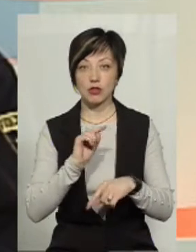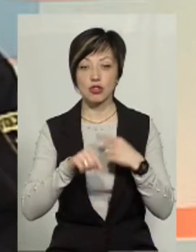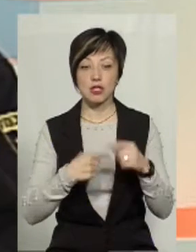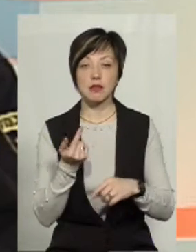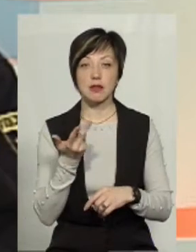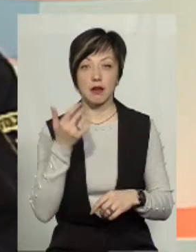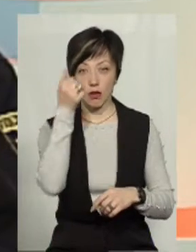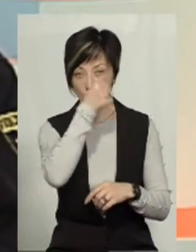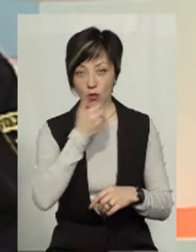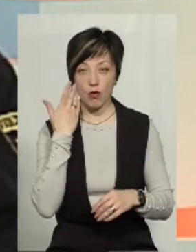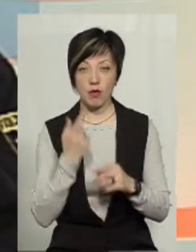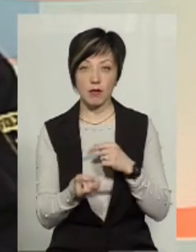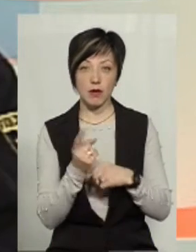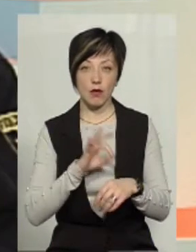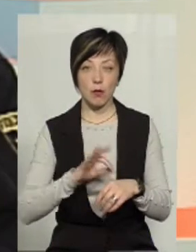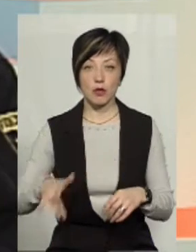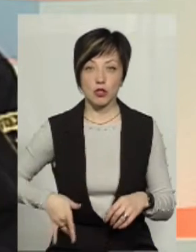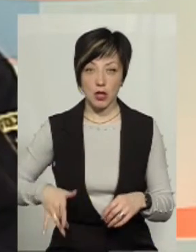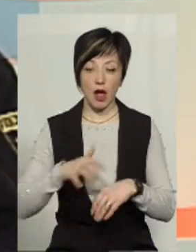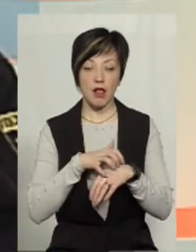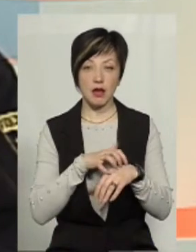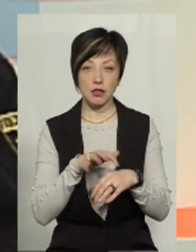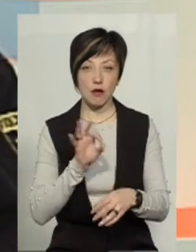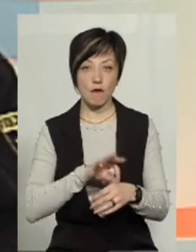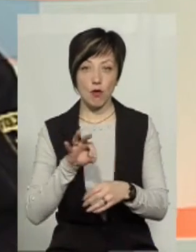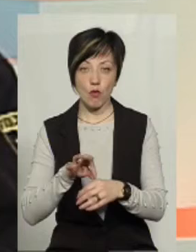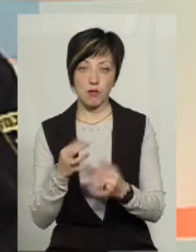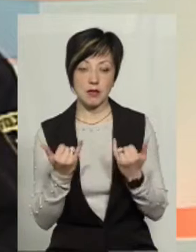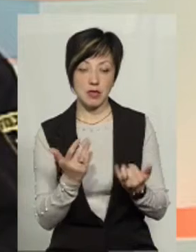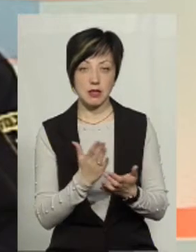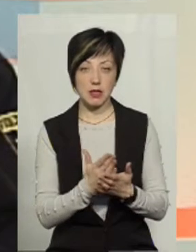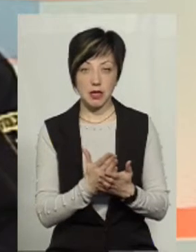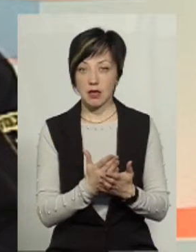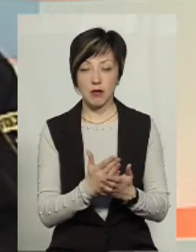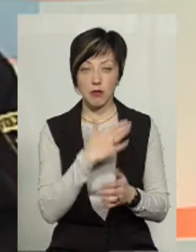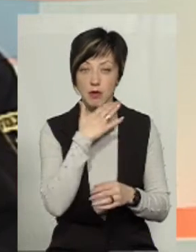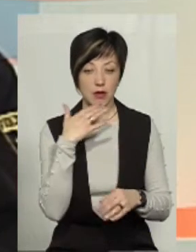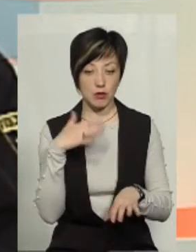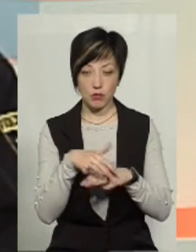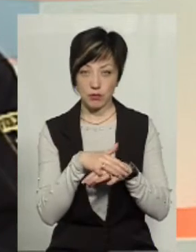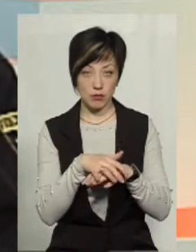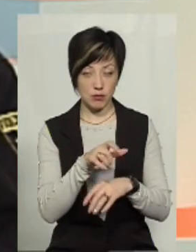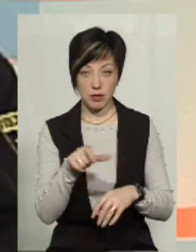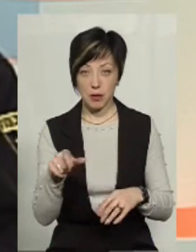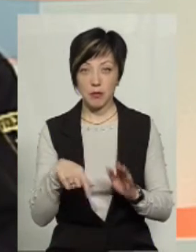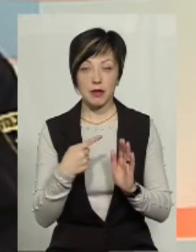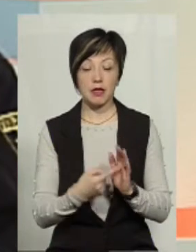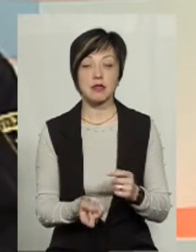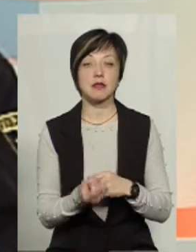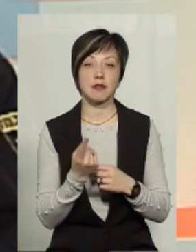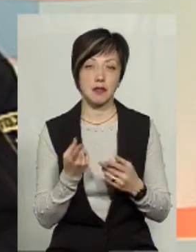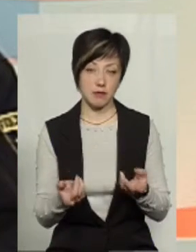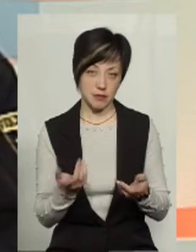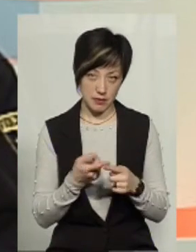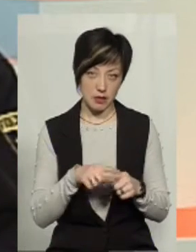тільки через кілька років, коли є хвороби печінки, коли є алергічні хвороби, які зараз є бічом нашого суспільства. Питання, звідки вони